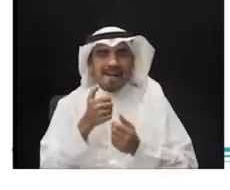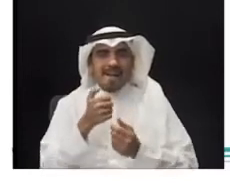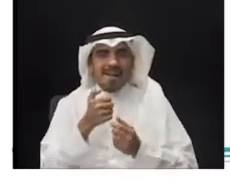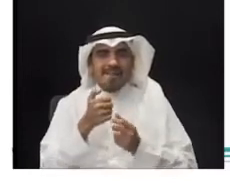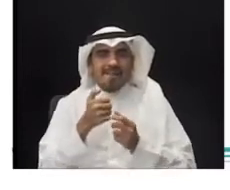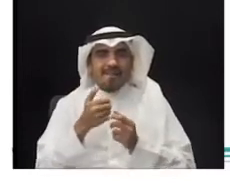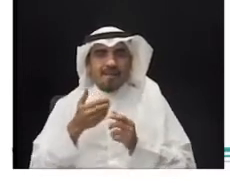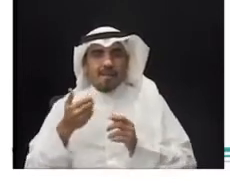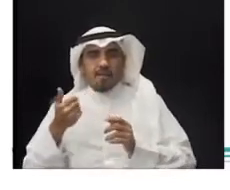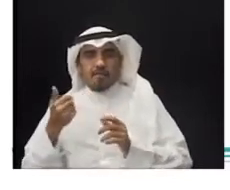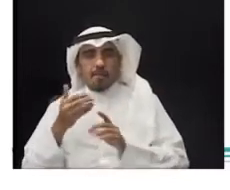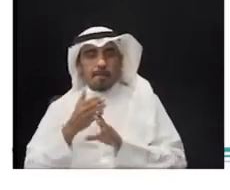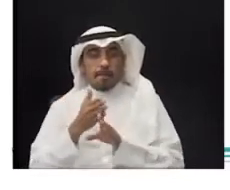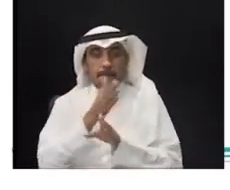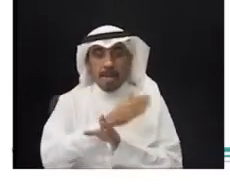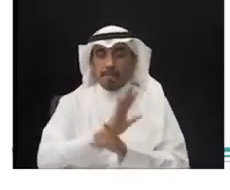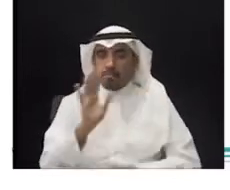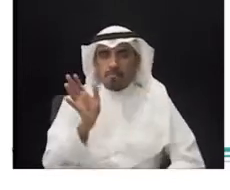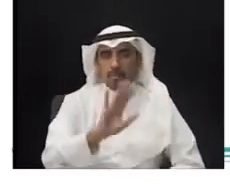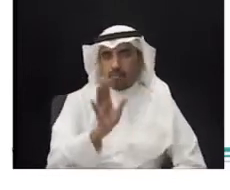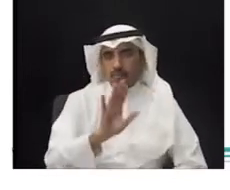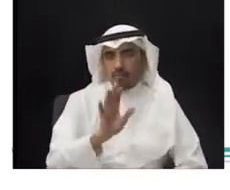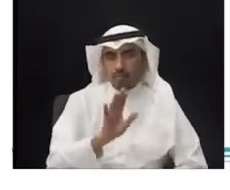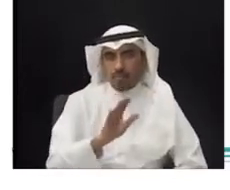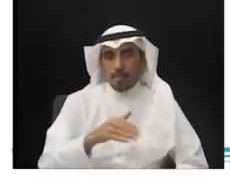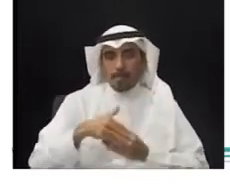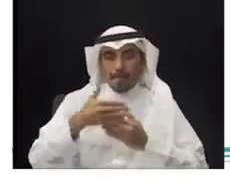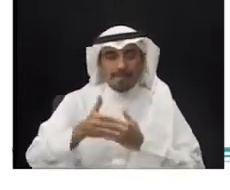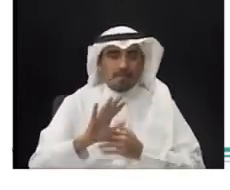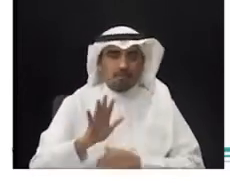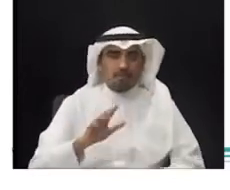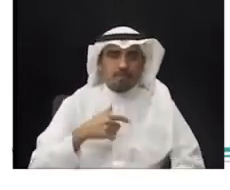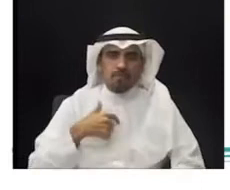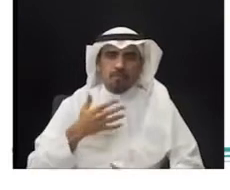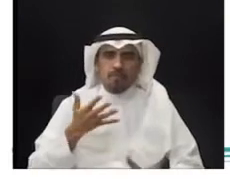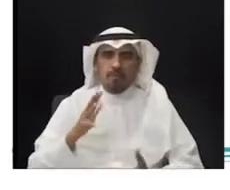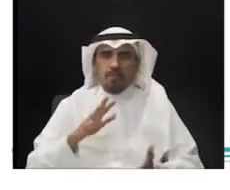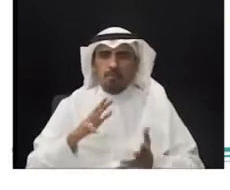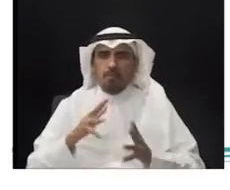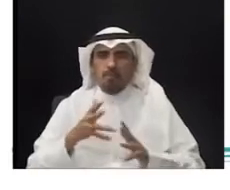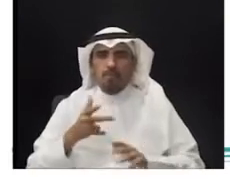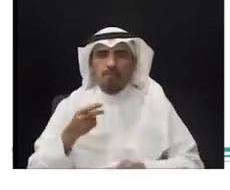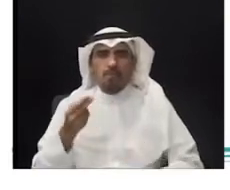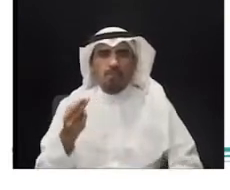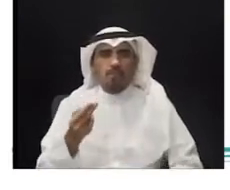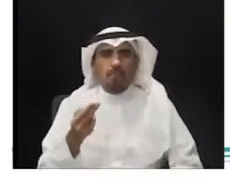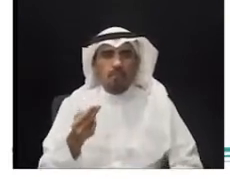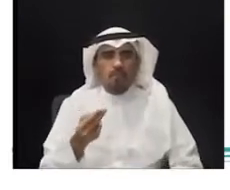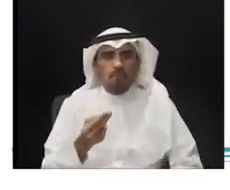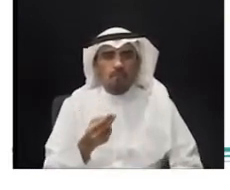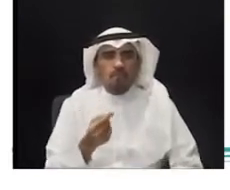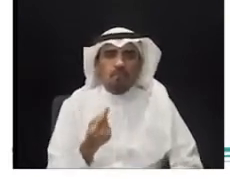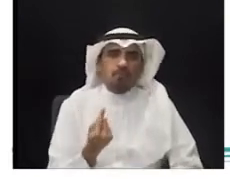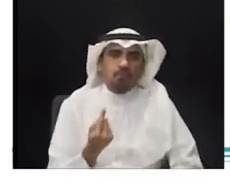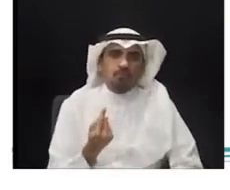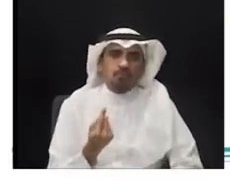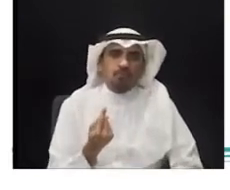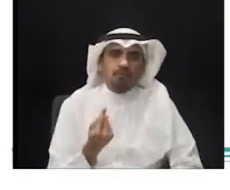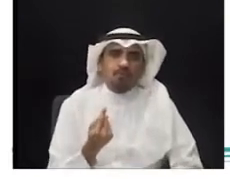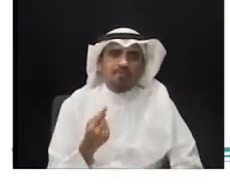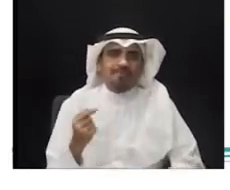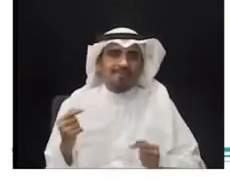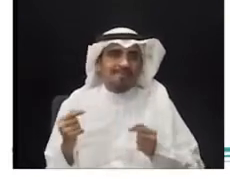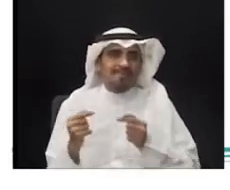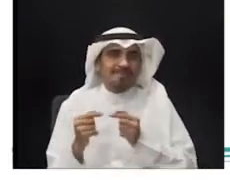طبعا، وهو لا يتصل بحرف بعده، وسنتعلم كيفية رسمه